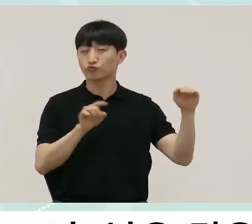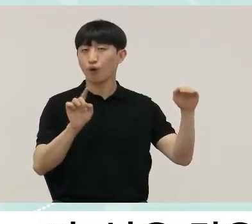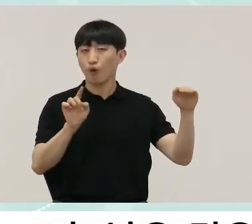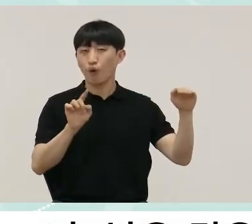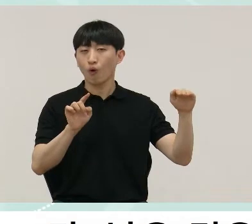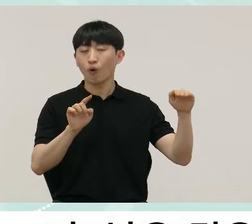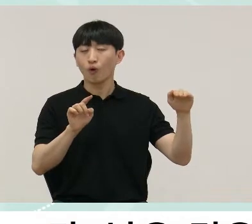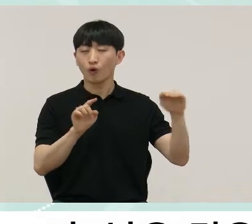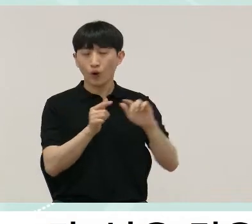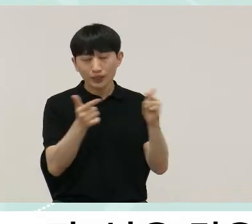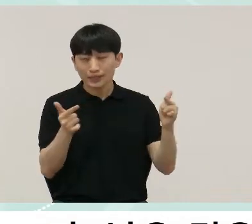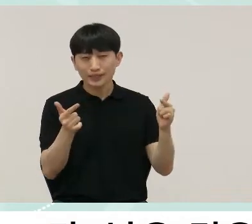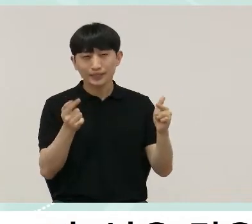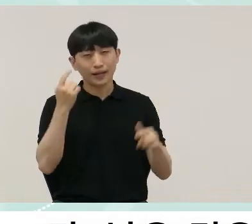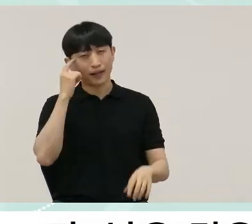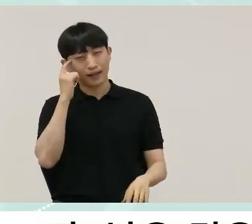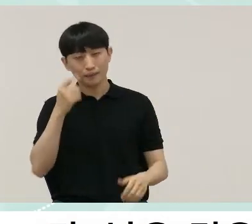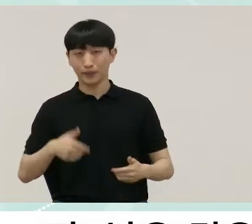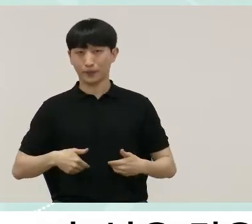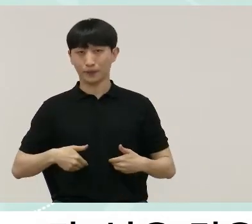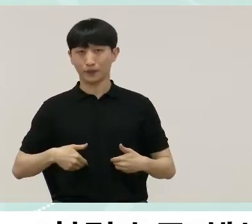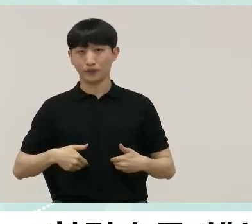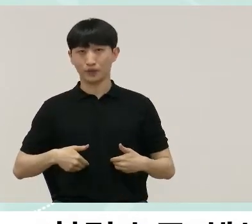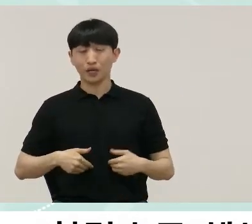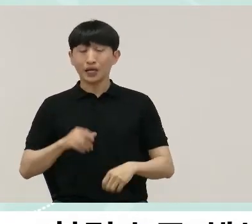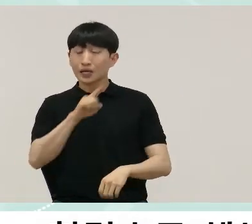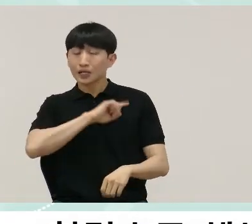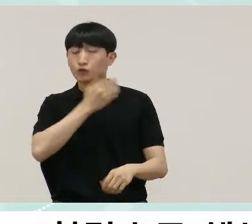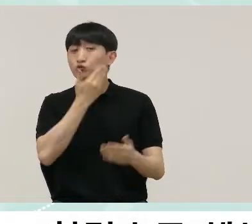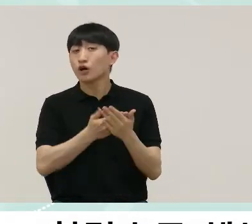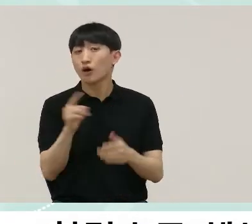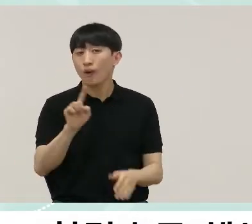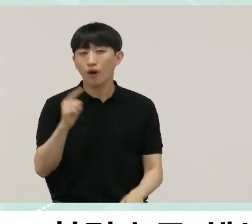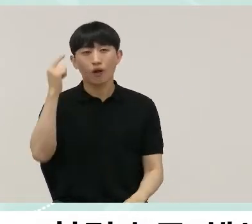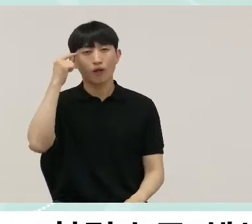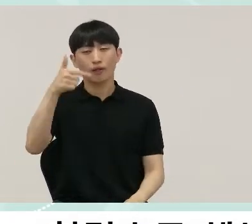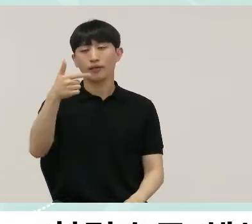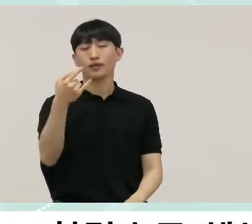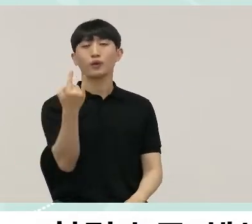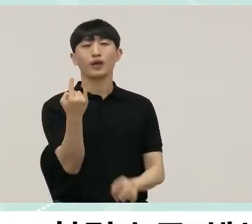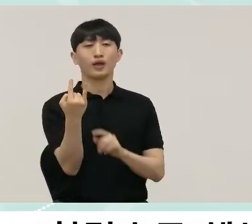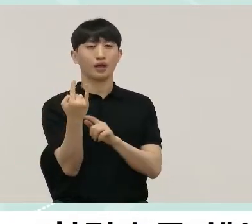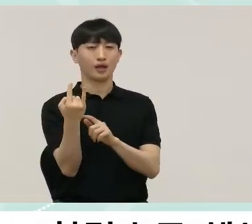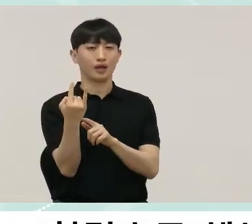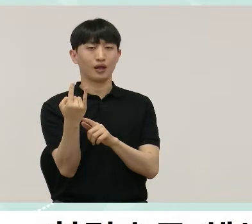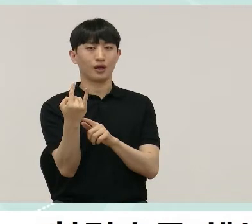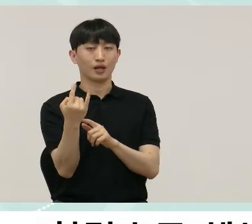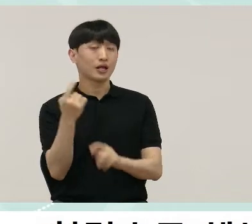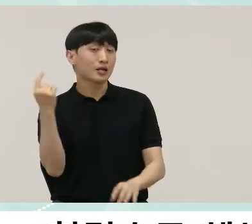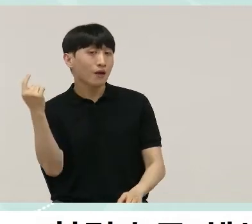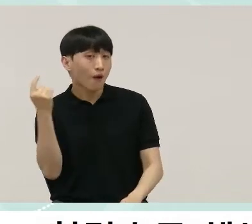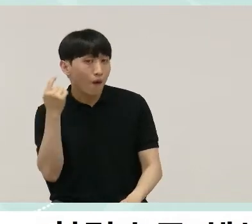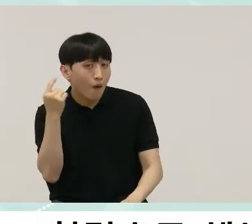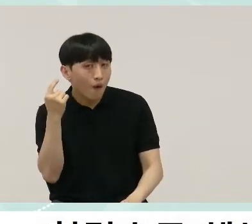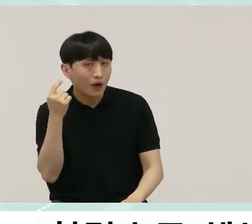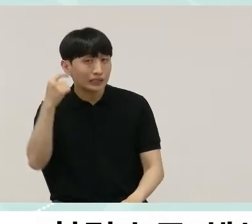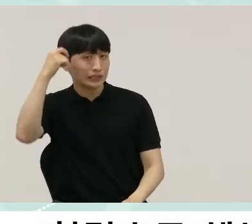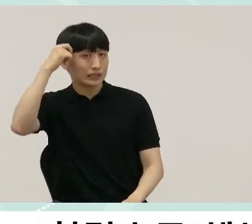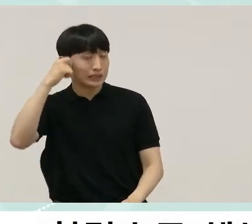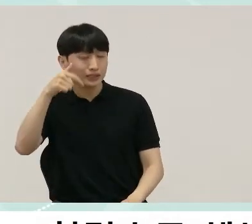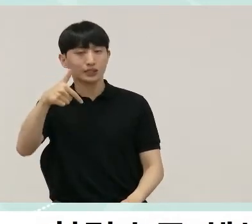것들을 고려해야 되는데 더 중요한 게 뇌입니다. 들을 수 있는 청각뇌가 살아